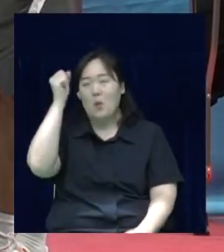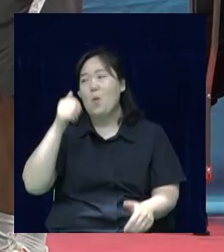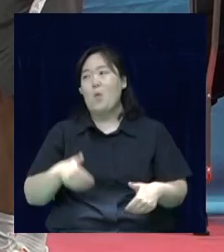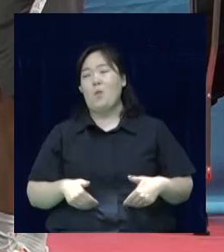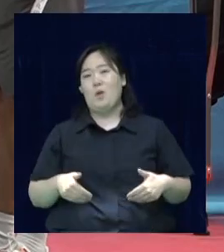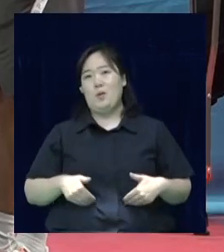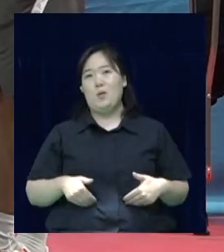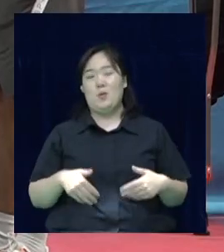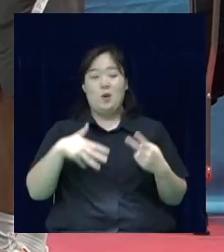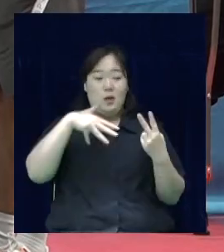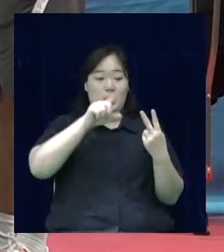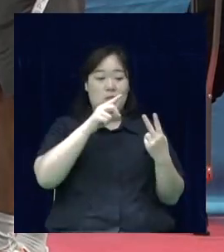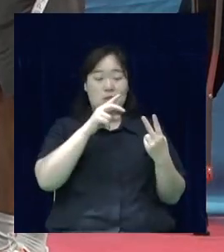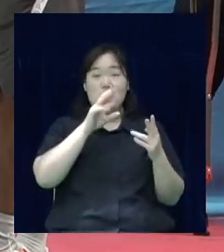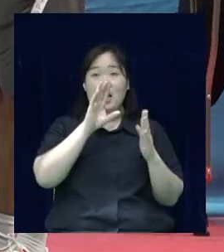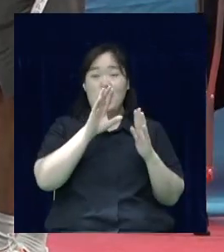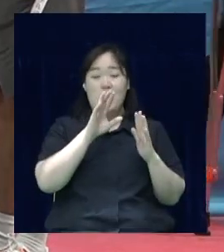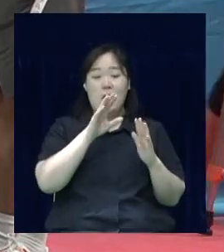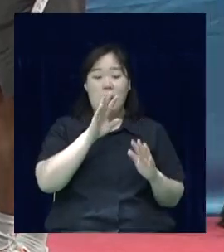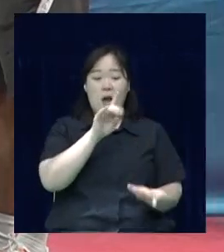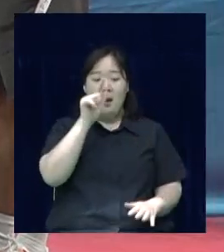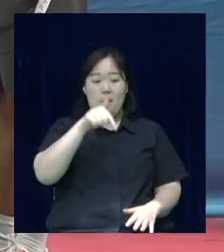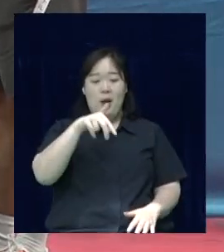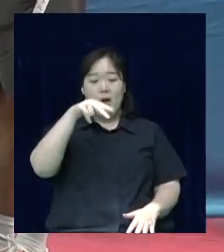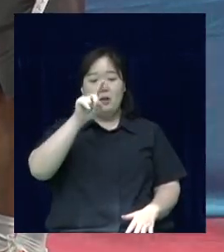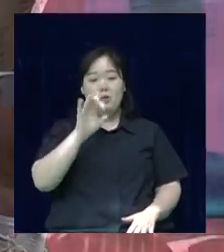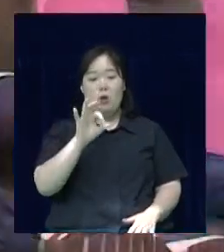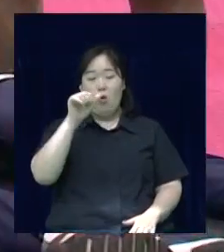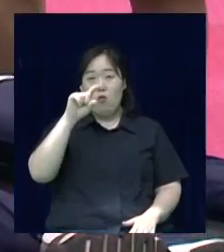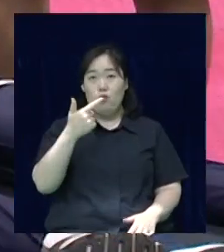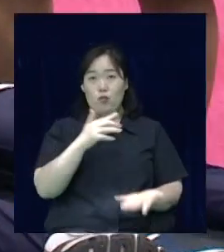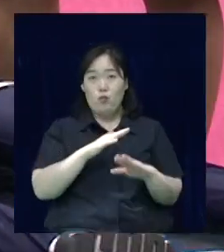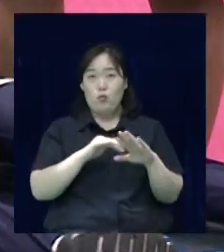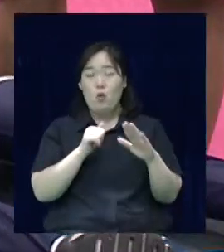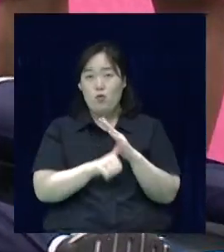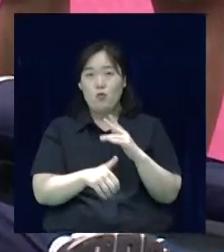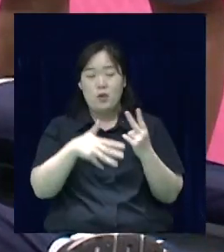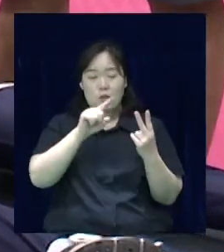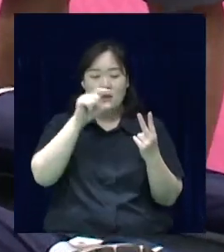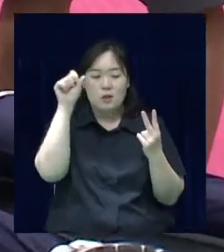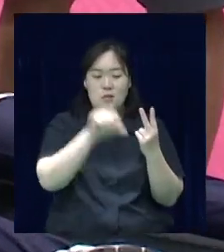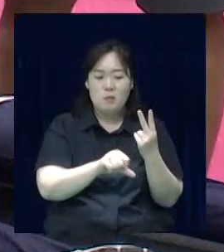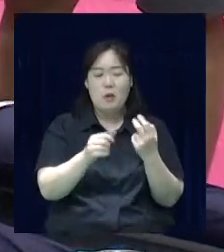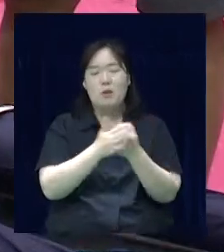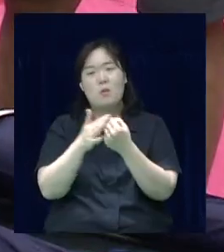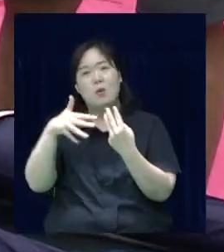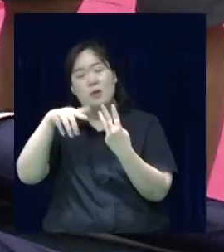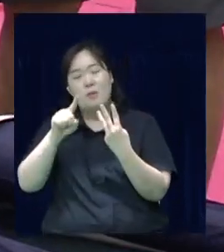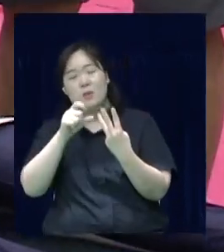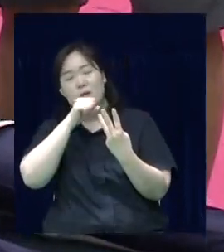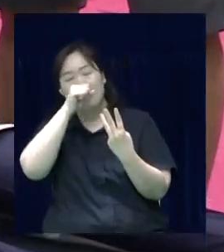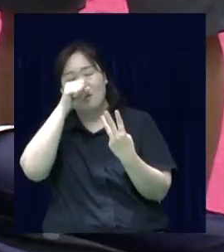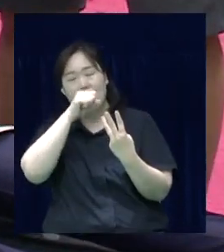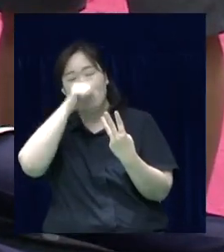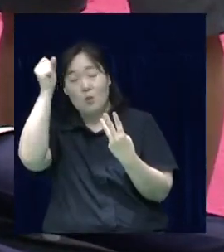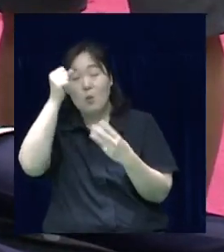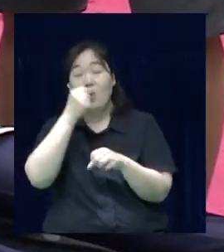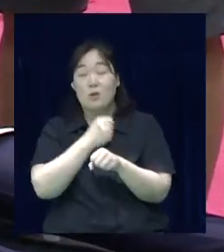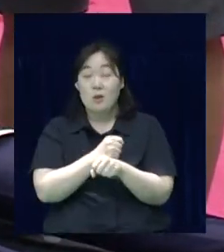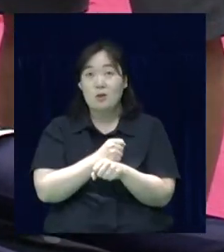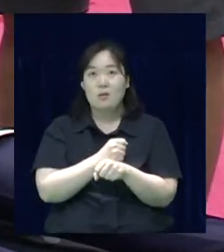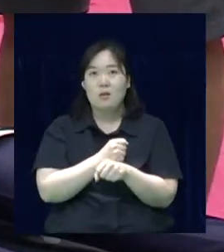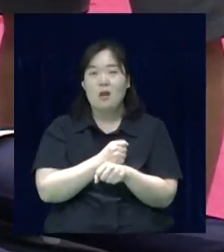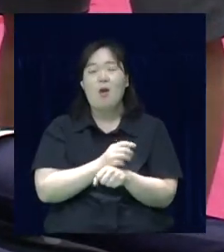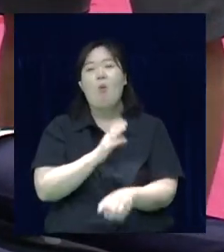선수가 사실 2차 시도 때 네. 거의 들지를 못했었는데 그러니까요. 3차 시도에서 이렇게 들었다라는 것 자체가